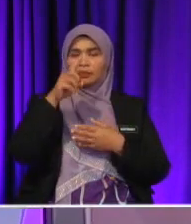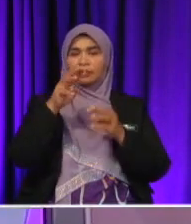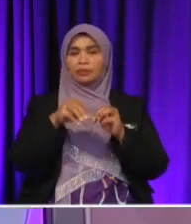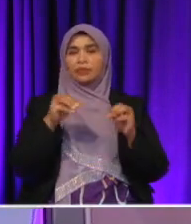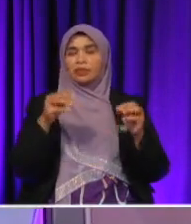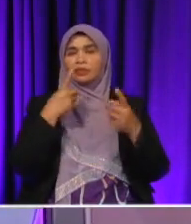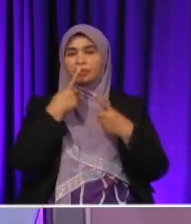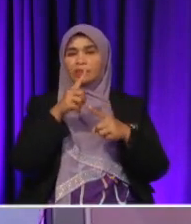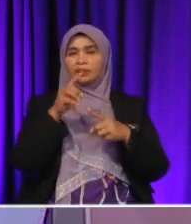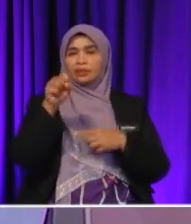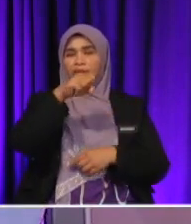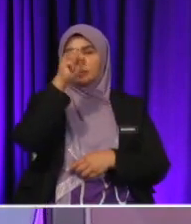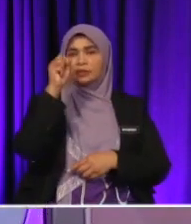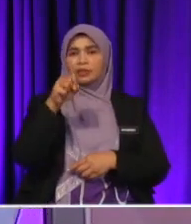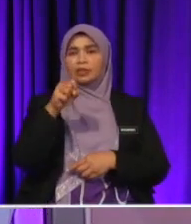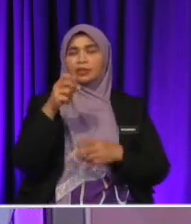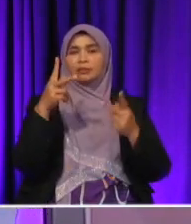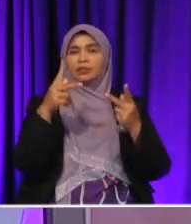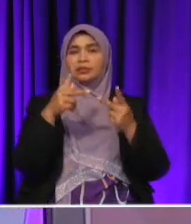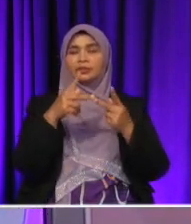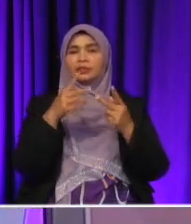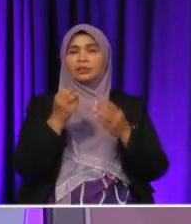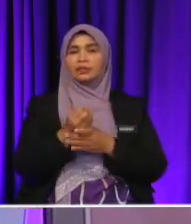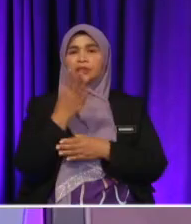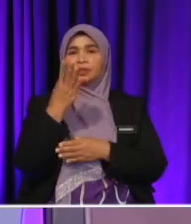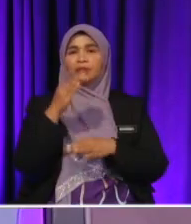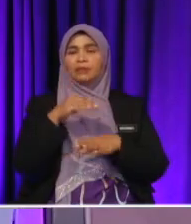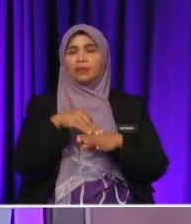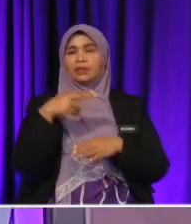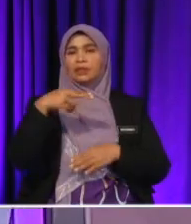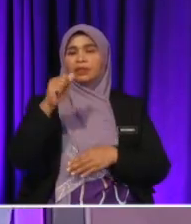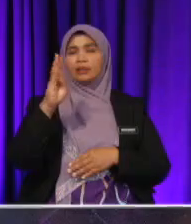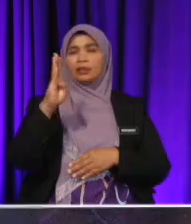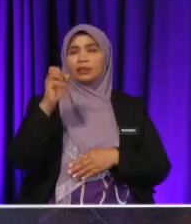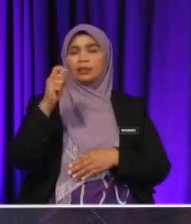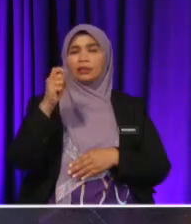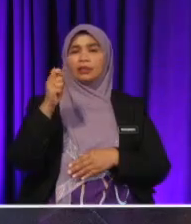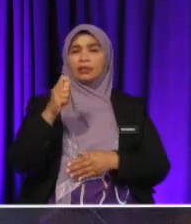menjawab soal dan soalan penyesuaian tumbuhan pada habitat